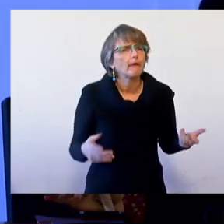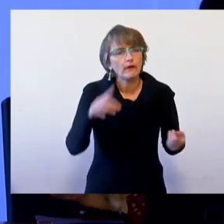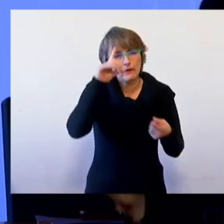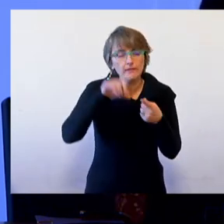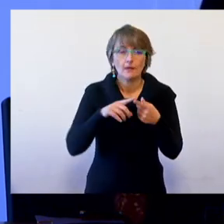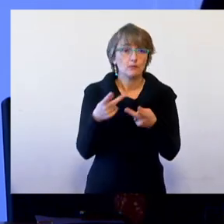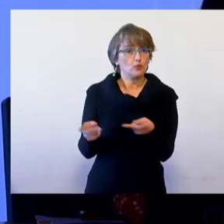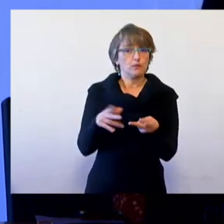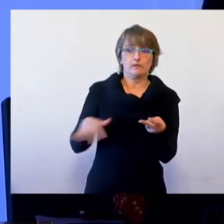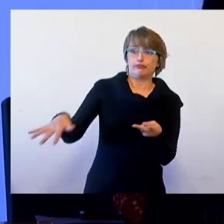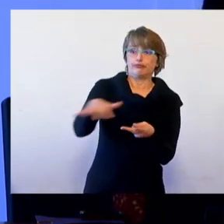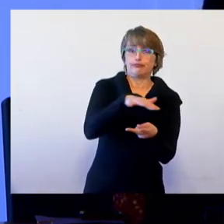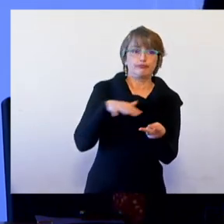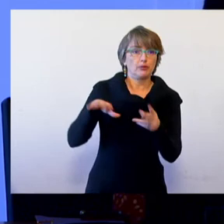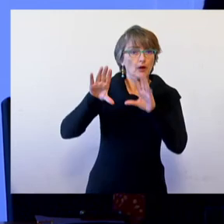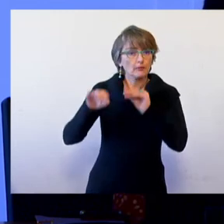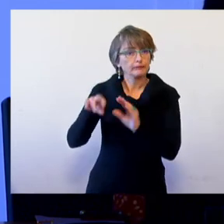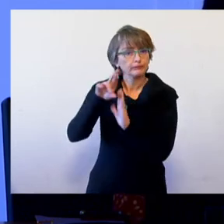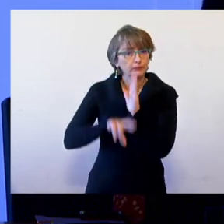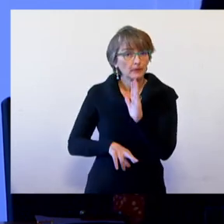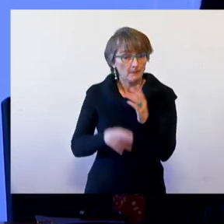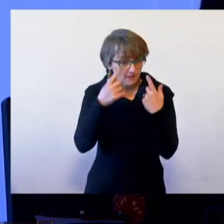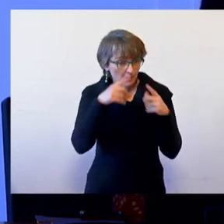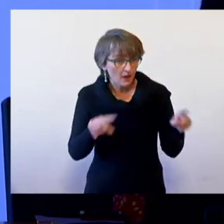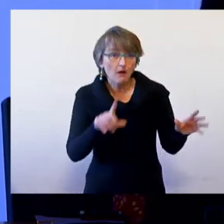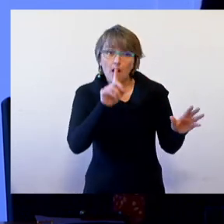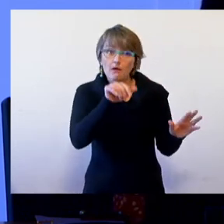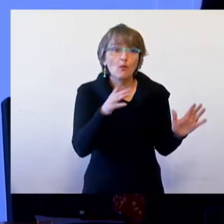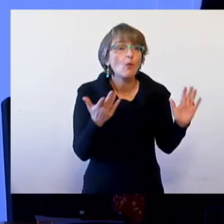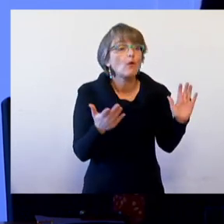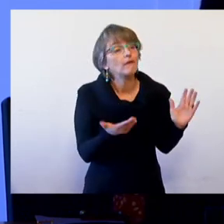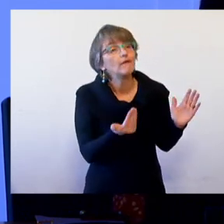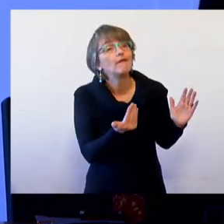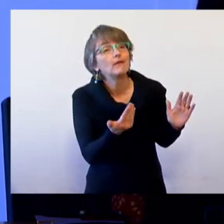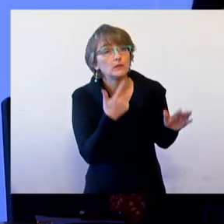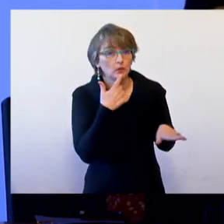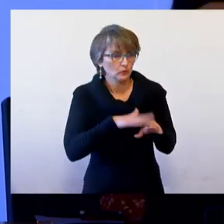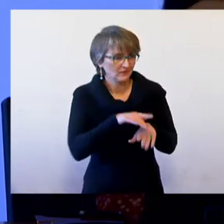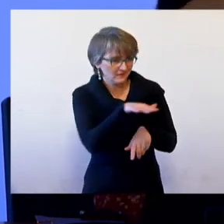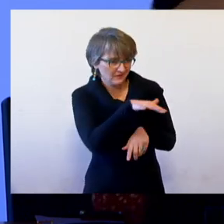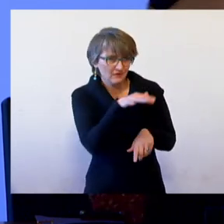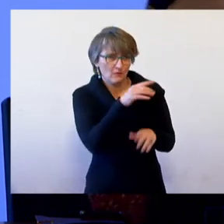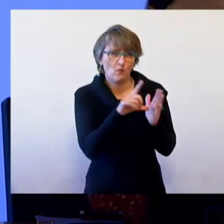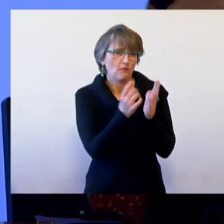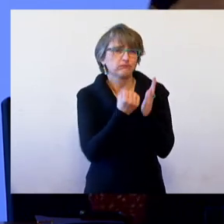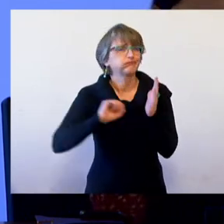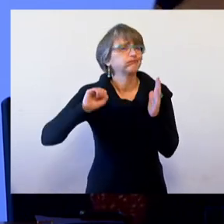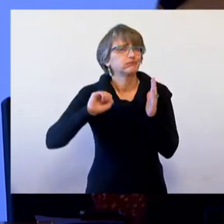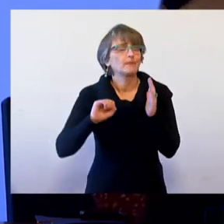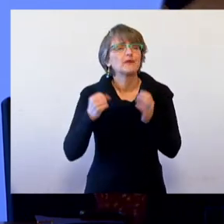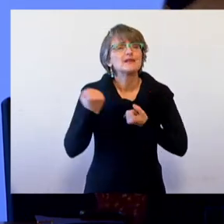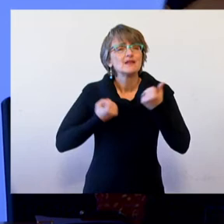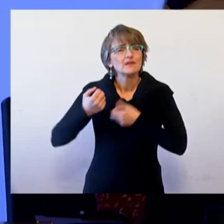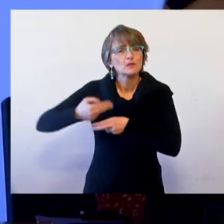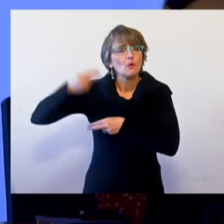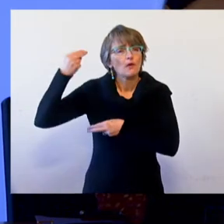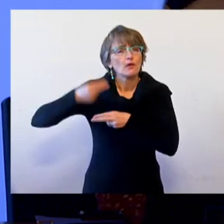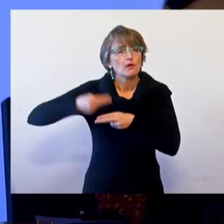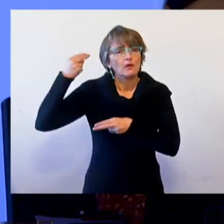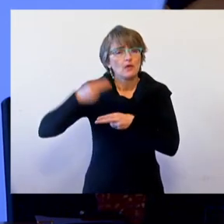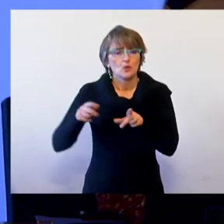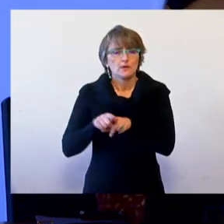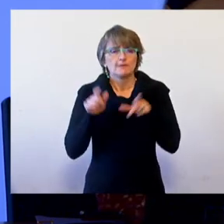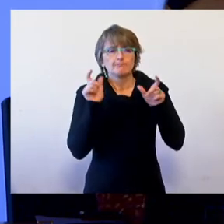du domaine public, il leur convient de nous le dire, mais là, pour l'instant, ils sont en infraction. Les services des douanes sont aussi